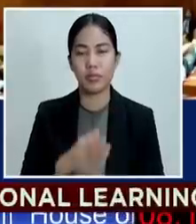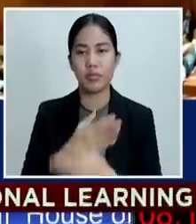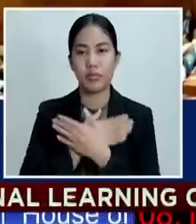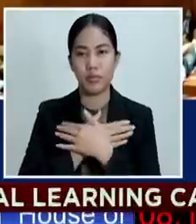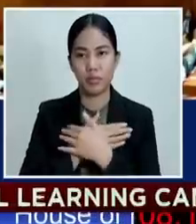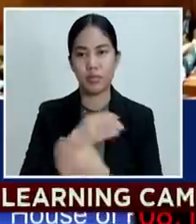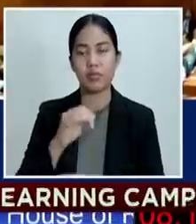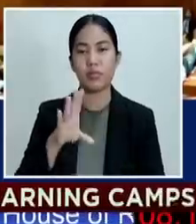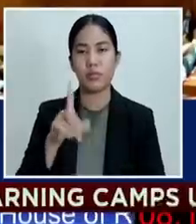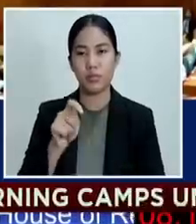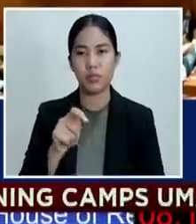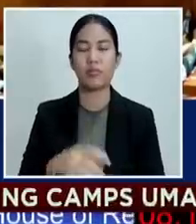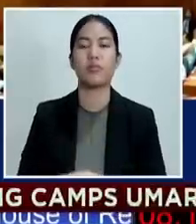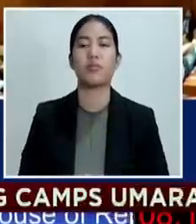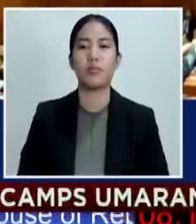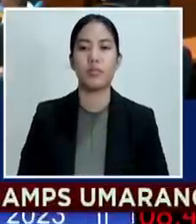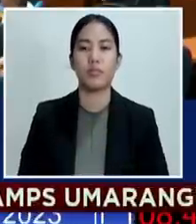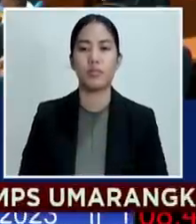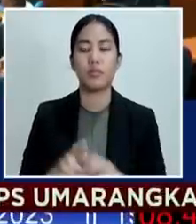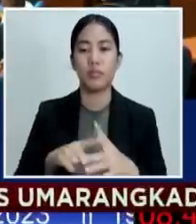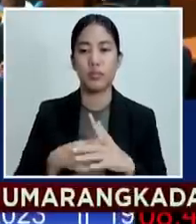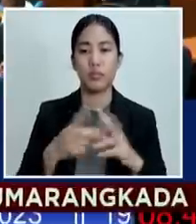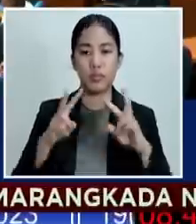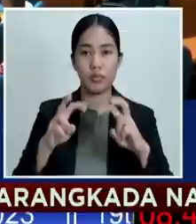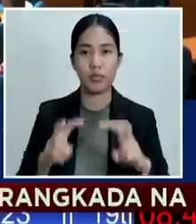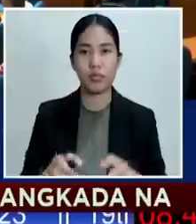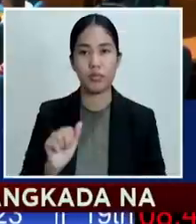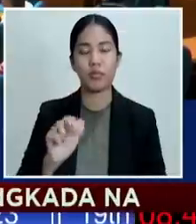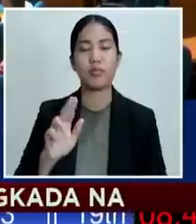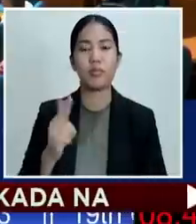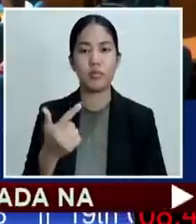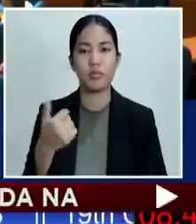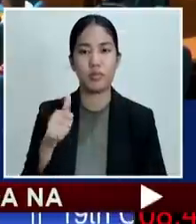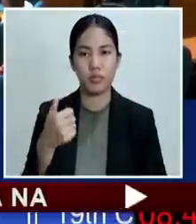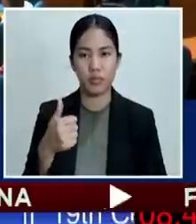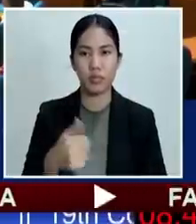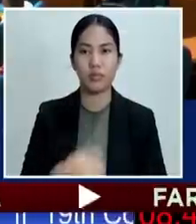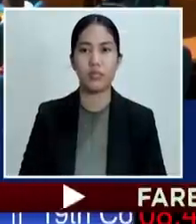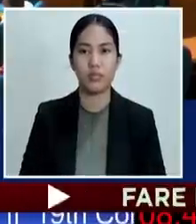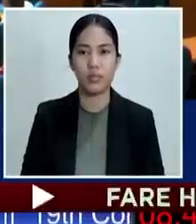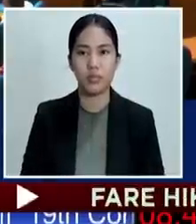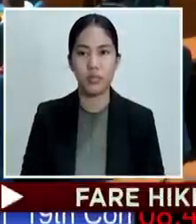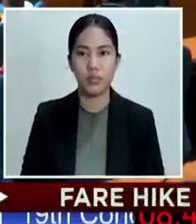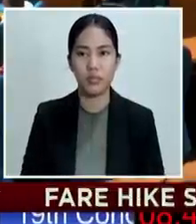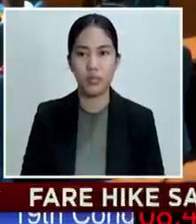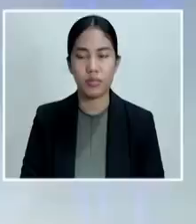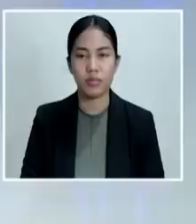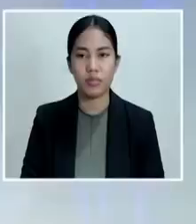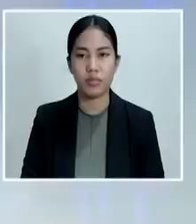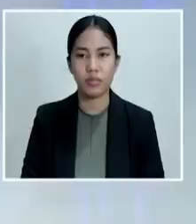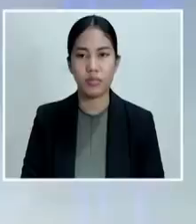ng himayin ng Kamara ang budget sa August 10. RG Cruz, ABS-CBN News.